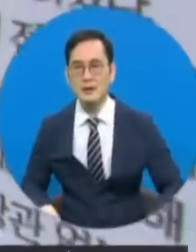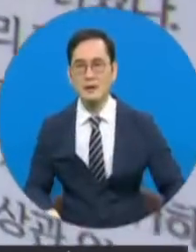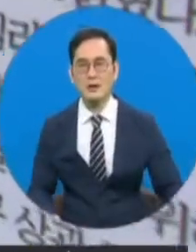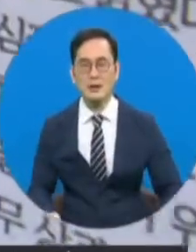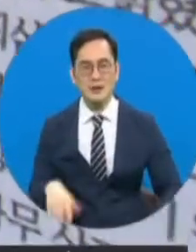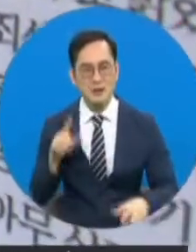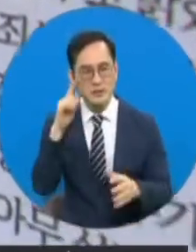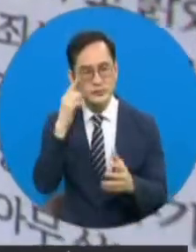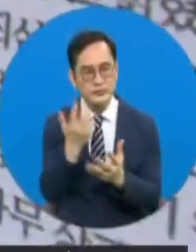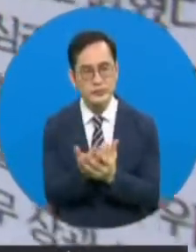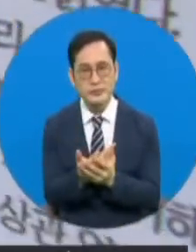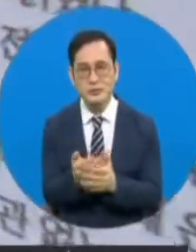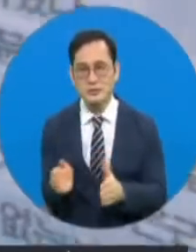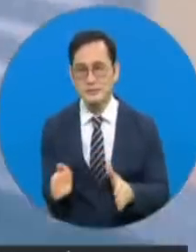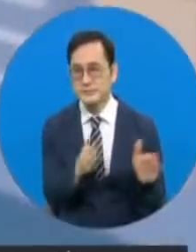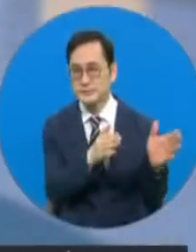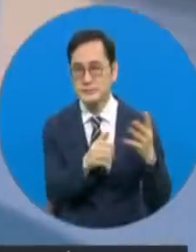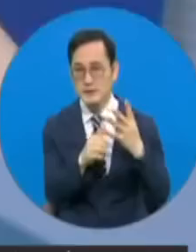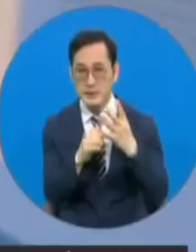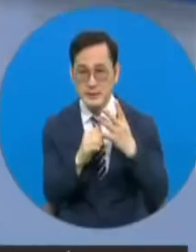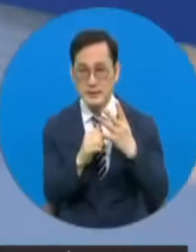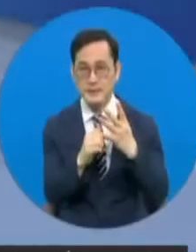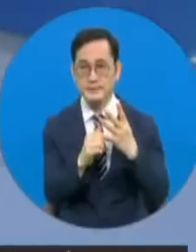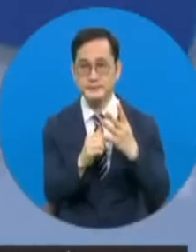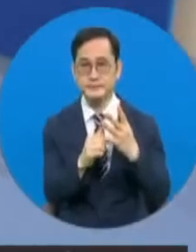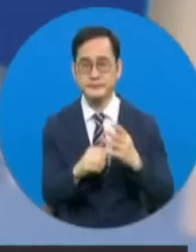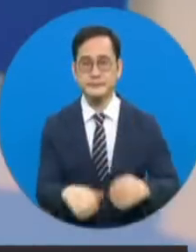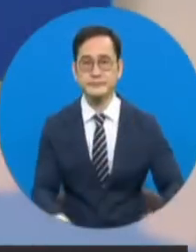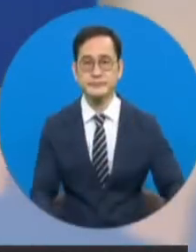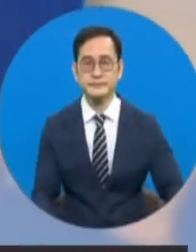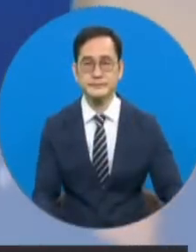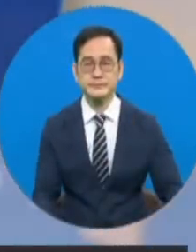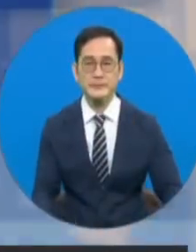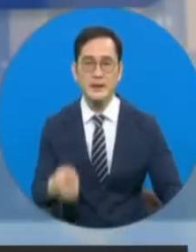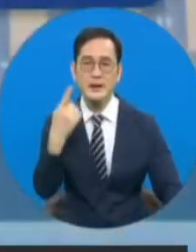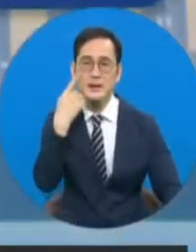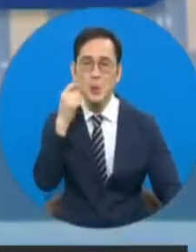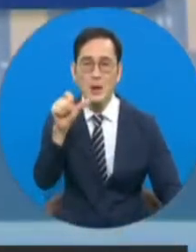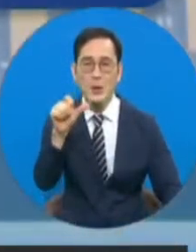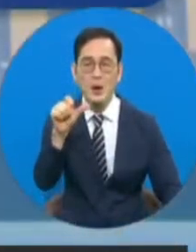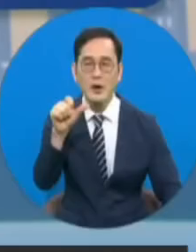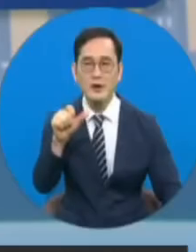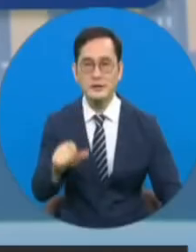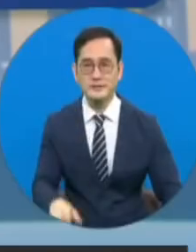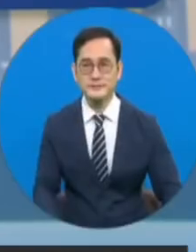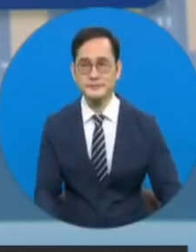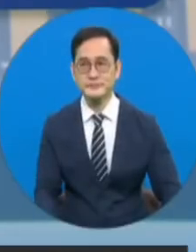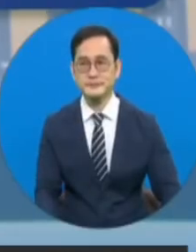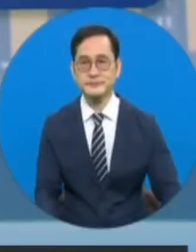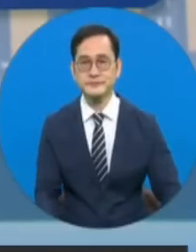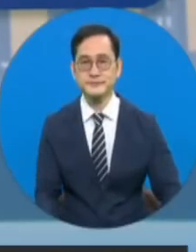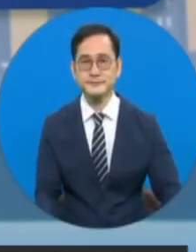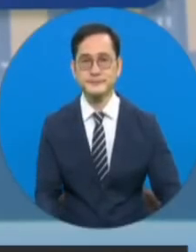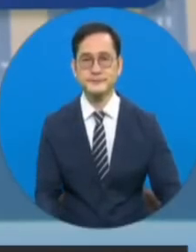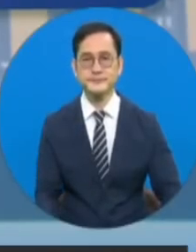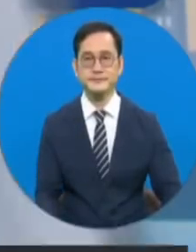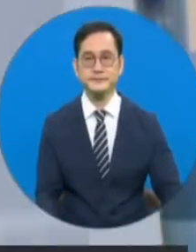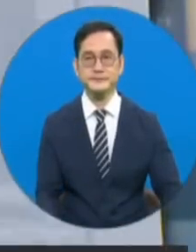이어서 다음 키워드입니다네 번째 키워드 살펴보겠습니다 네 번째 키워드는 15개월 한겨레 신문 15명 기사입니다